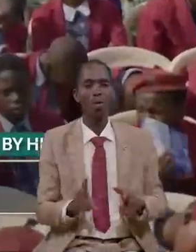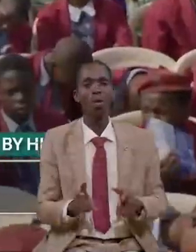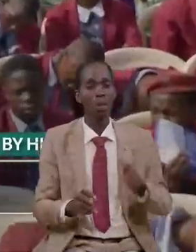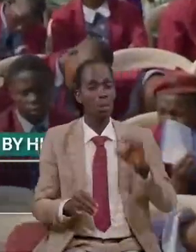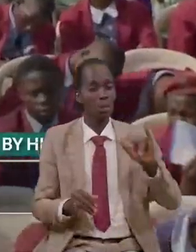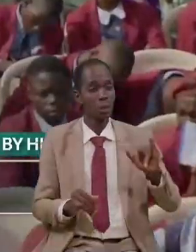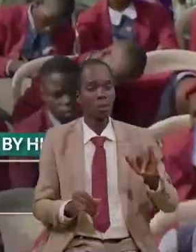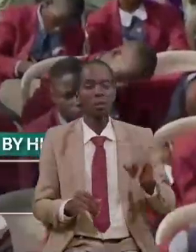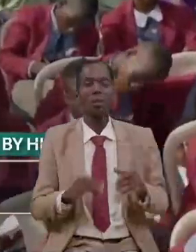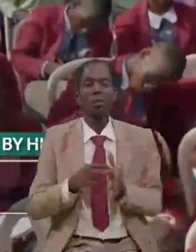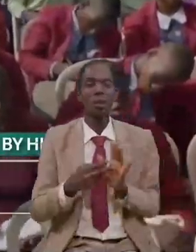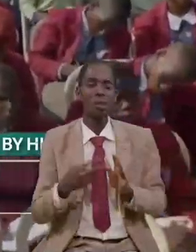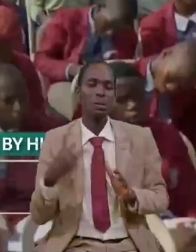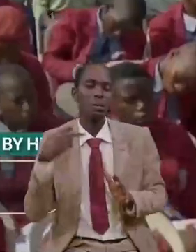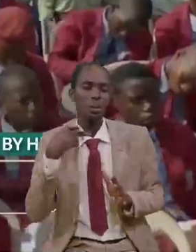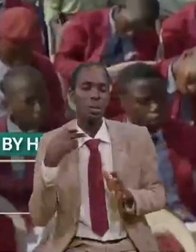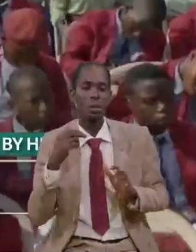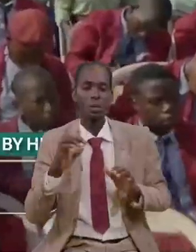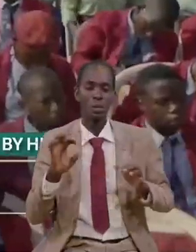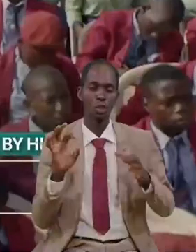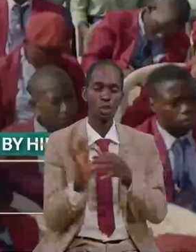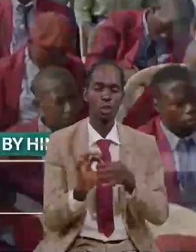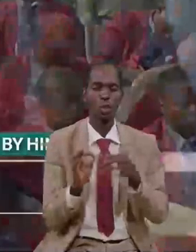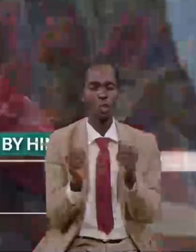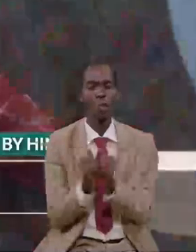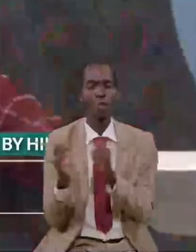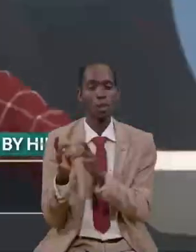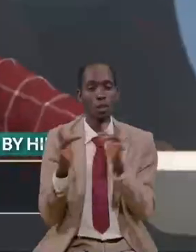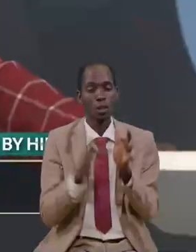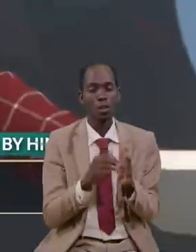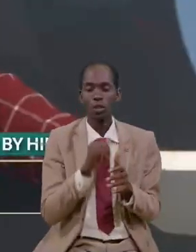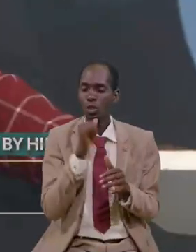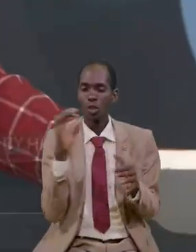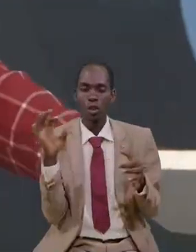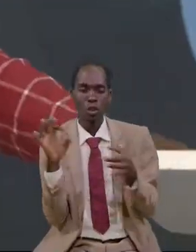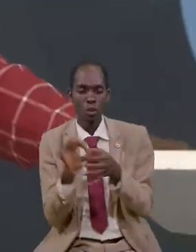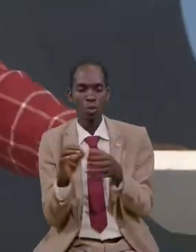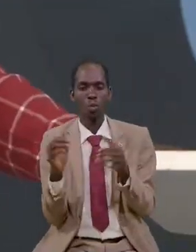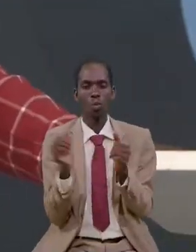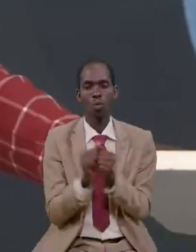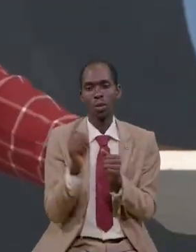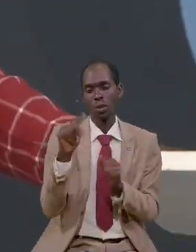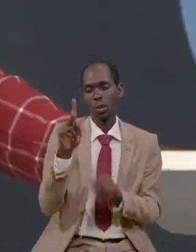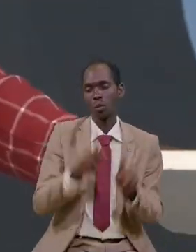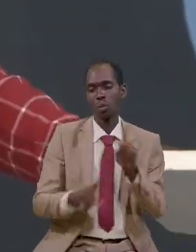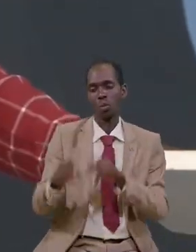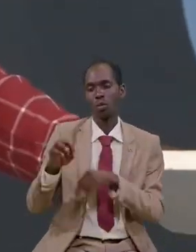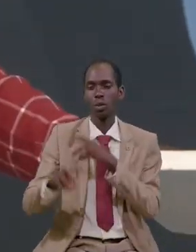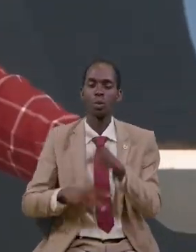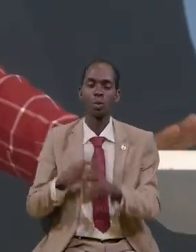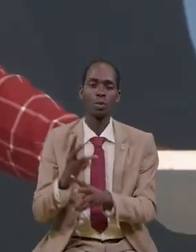Joint à Jésus, lié à Jésus et non à Jézabel. Non à